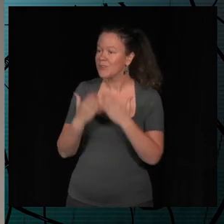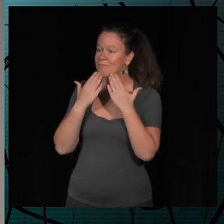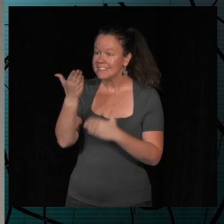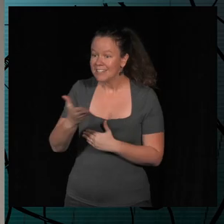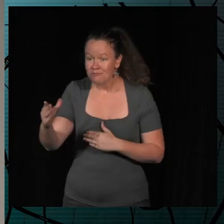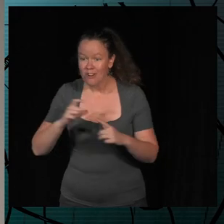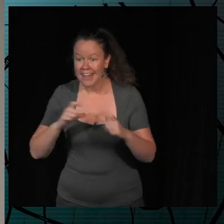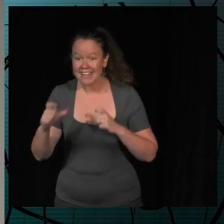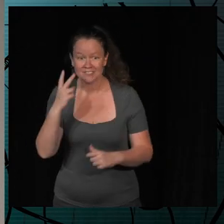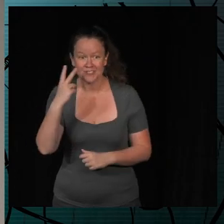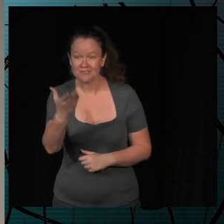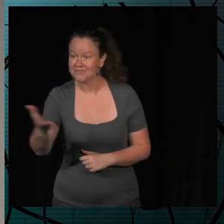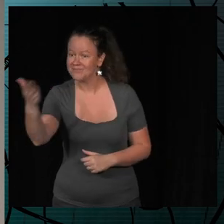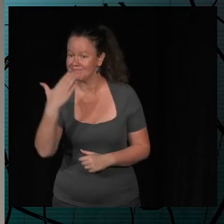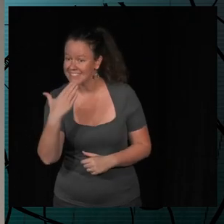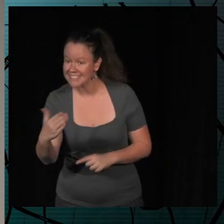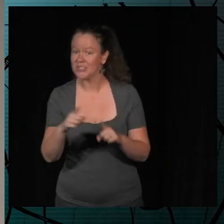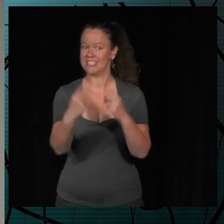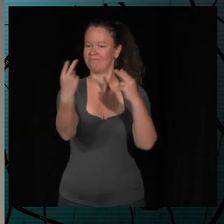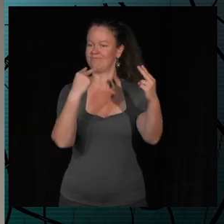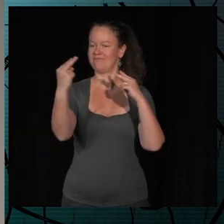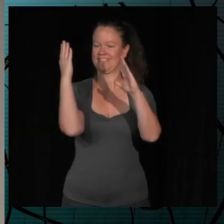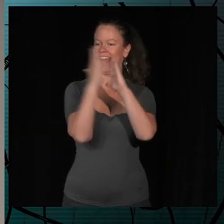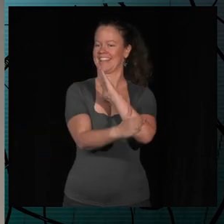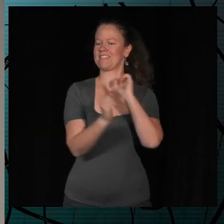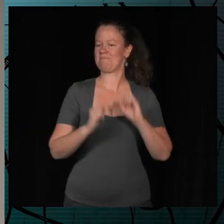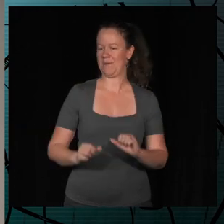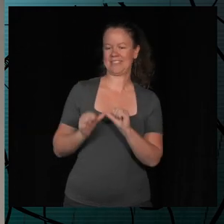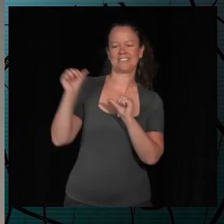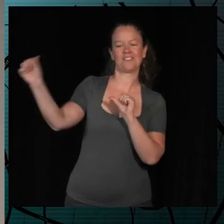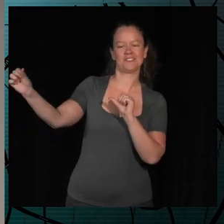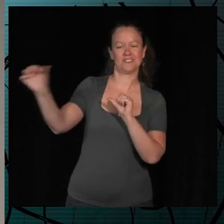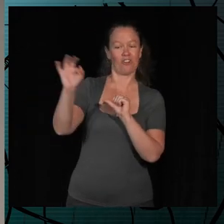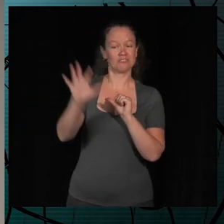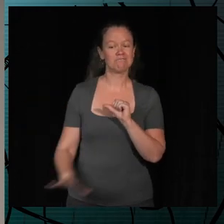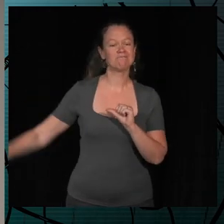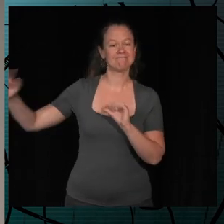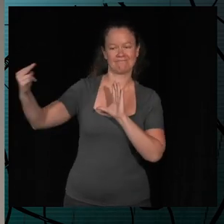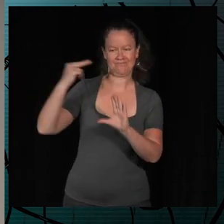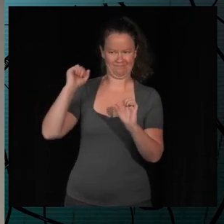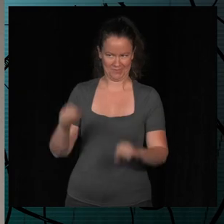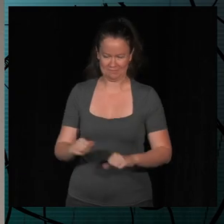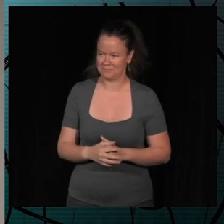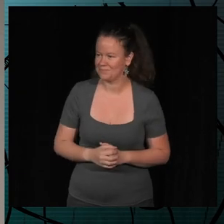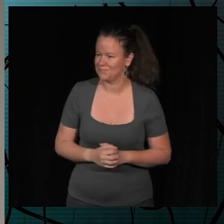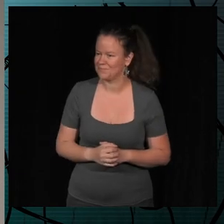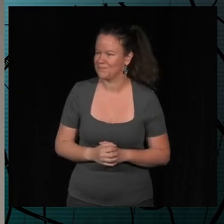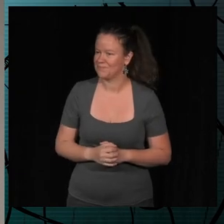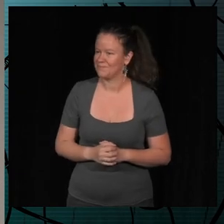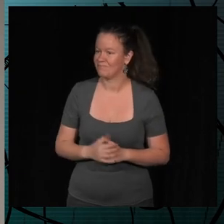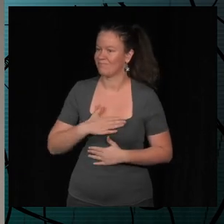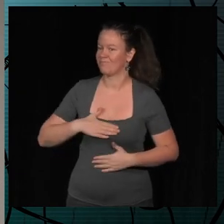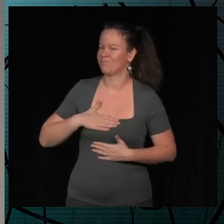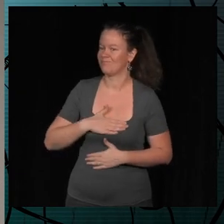nous regardent en ligne de toute la France puisque cette journée est est est directement accessible en ligne nous sommes heureux de pouvoir